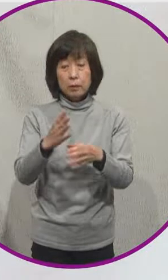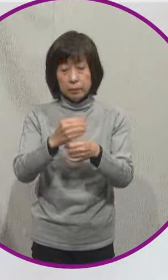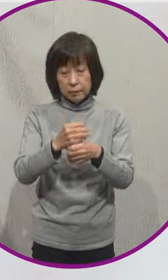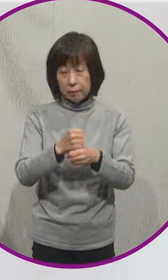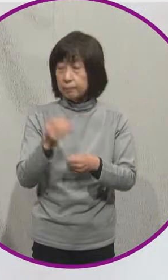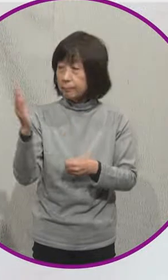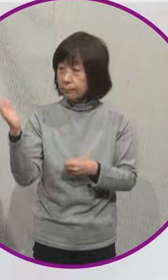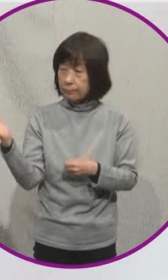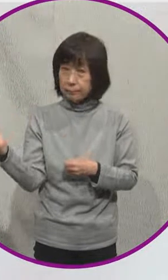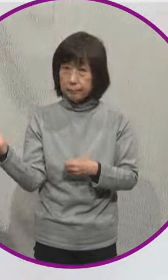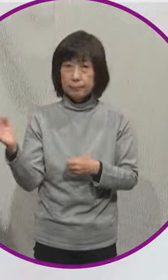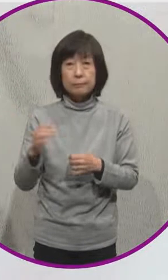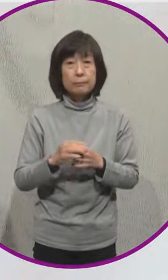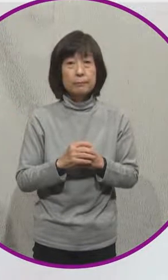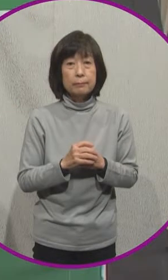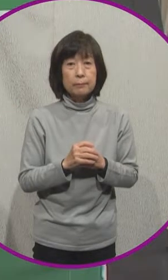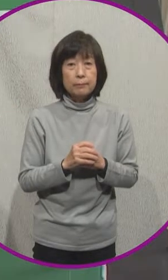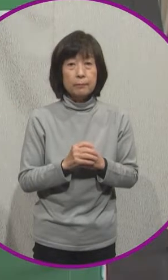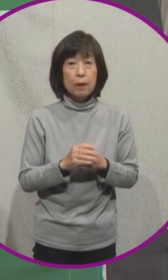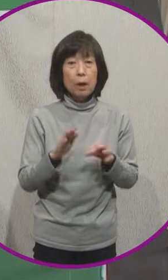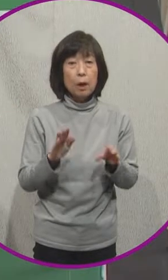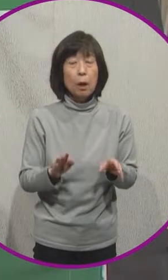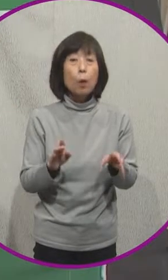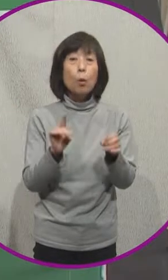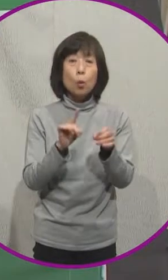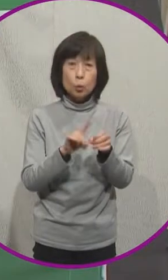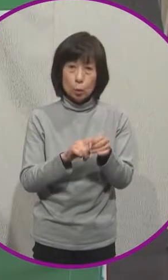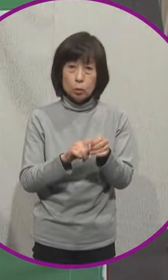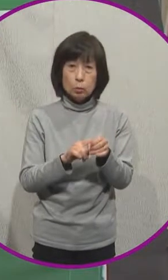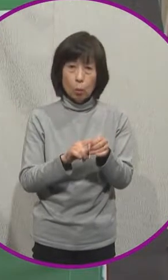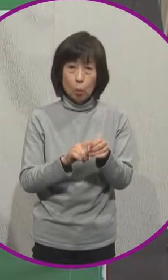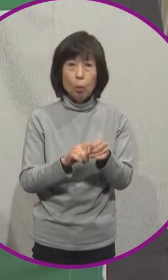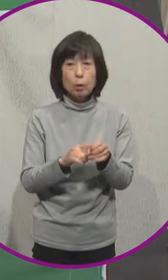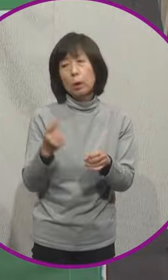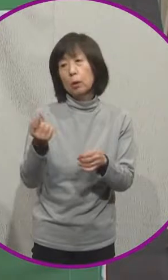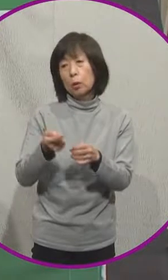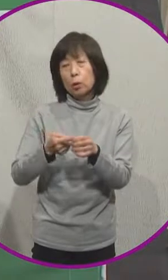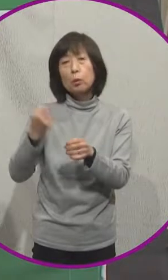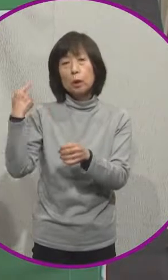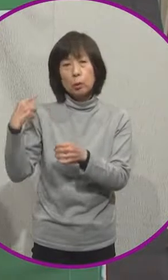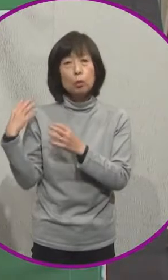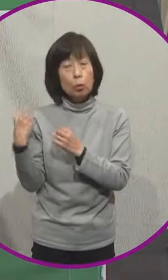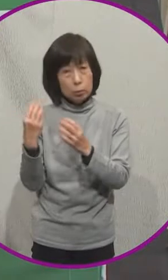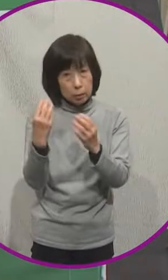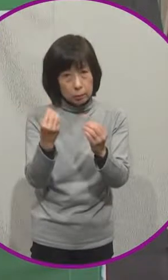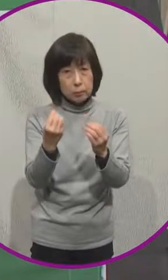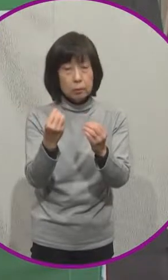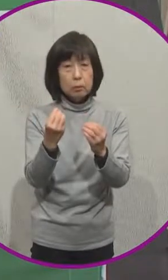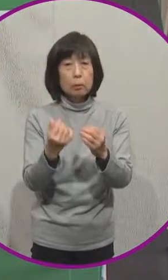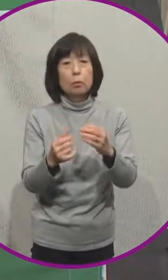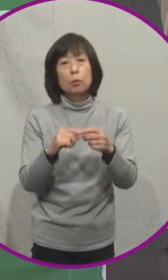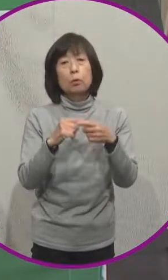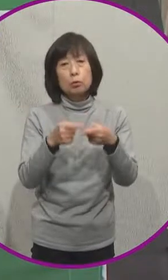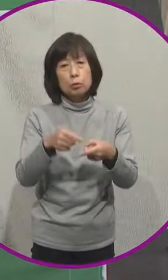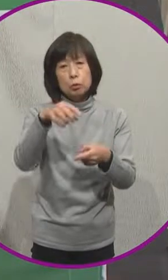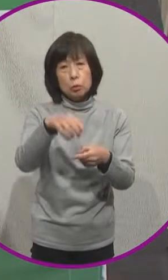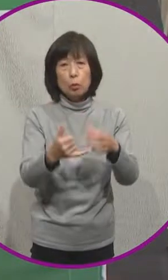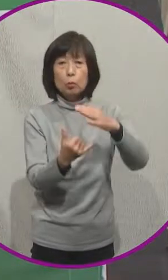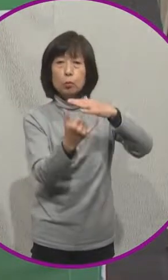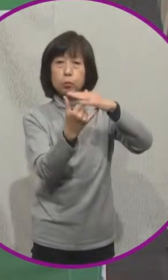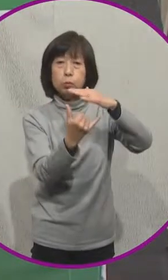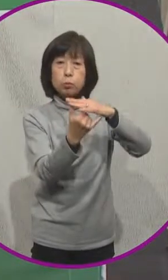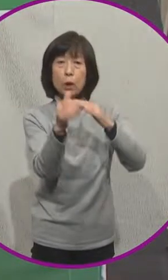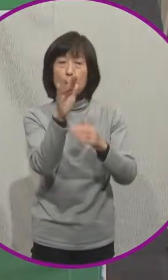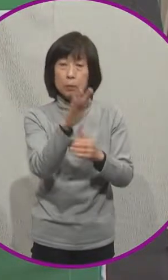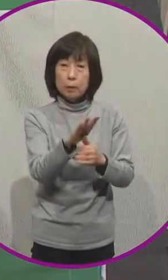です今年も去年同様に会場内への入場者数を制限いたします